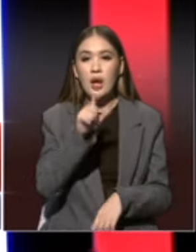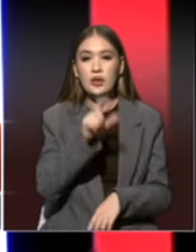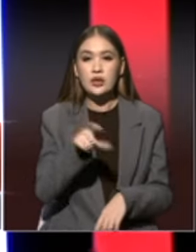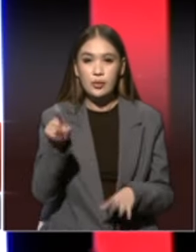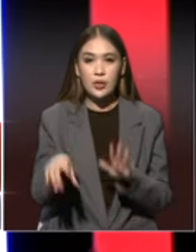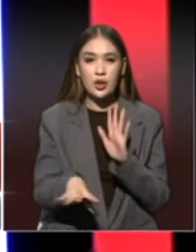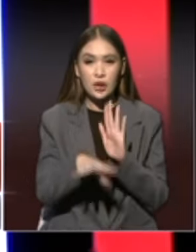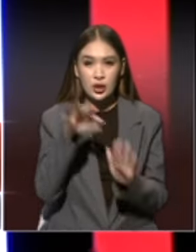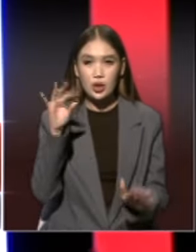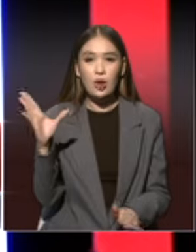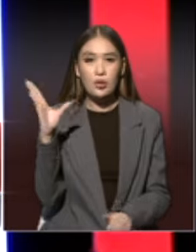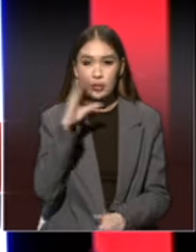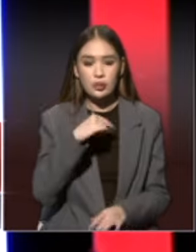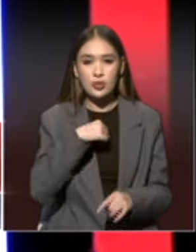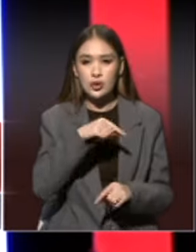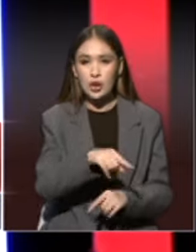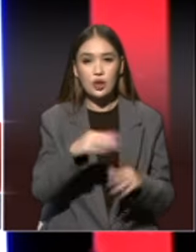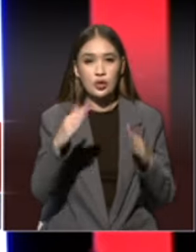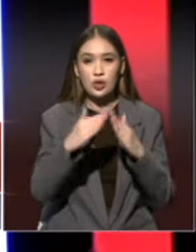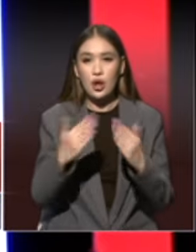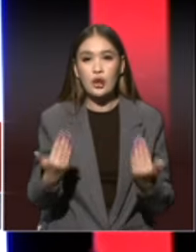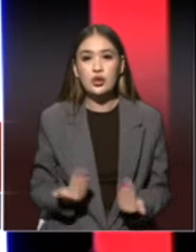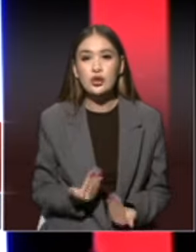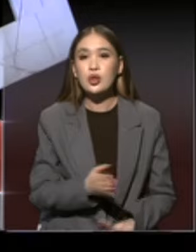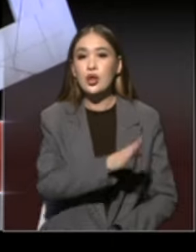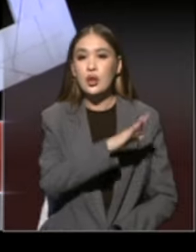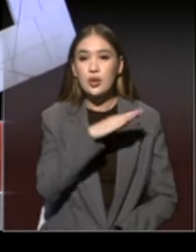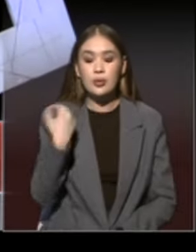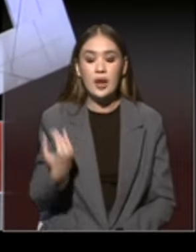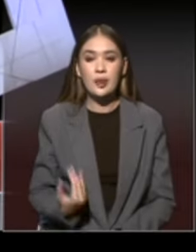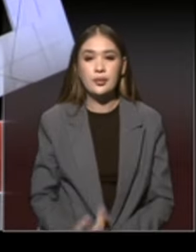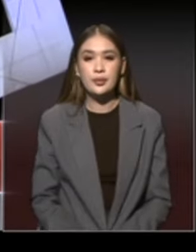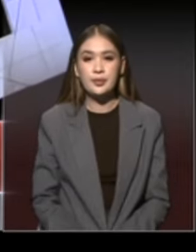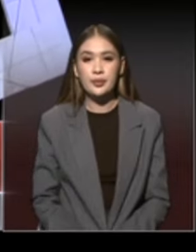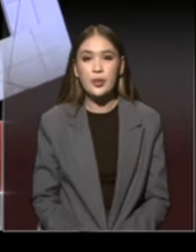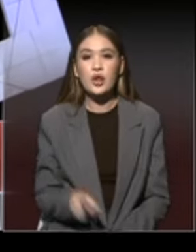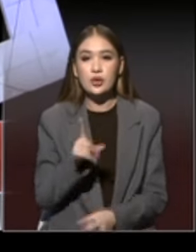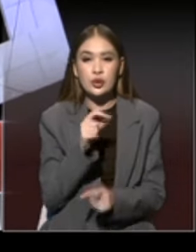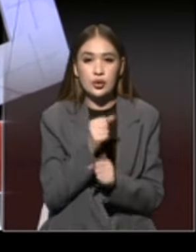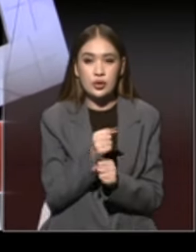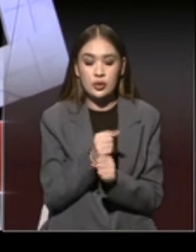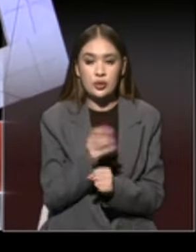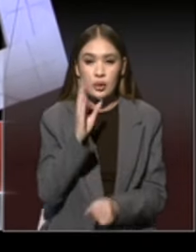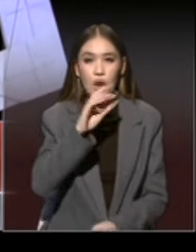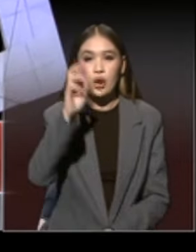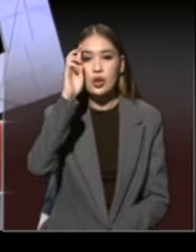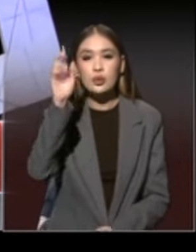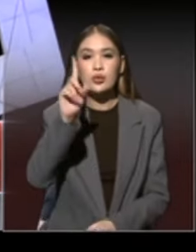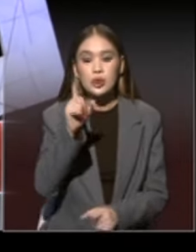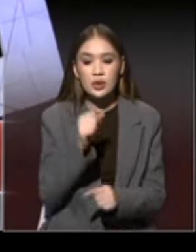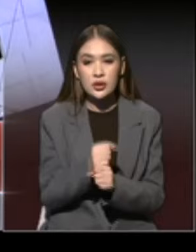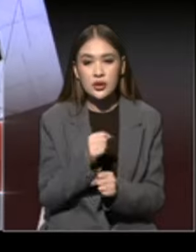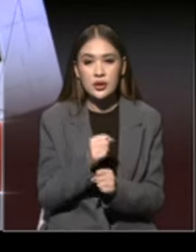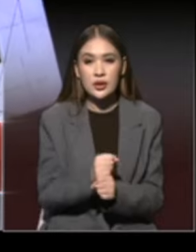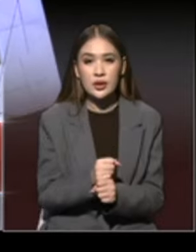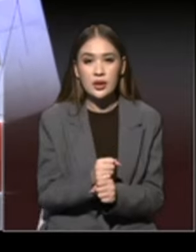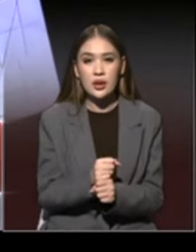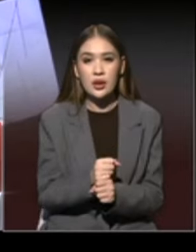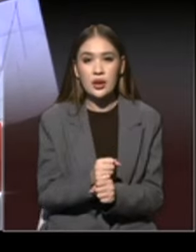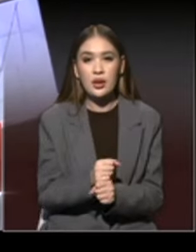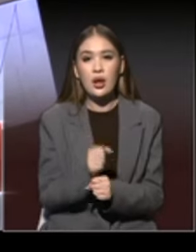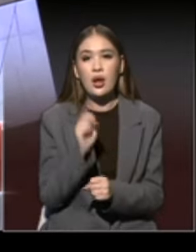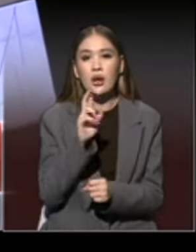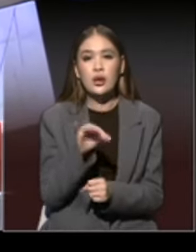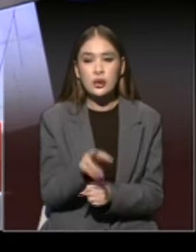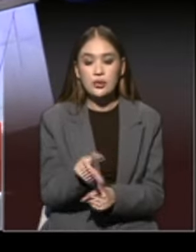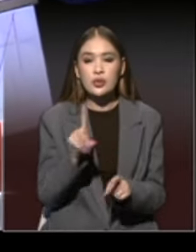таңдау мүмкіндігі бар ма? Мен мына үйде тұрмайын десе, не істей алады олар? Үкімет не істейді? Жергілікті әкімдіктің негізі құзыретінде